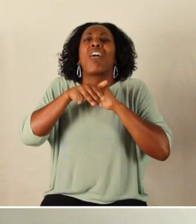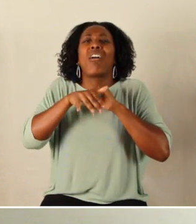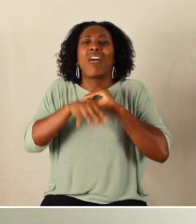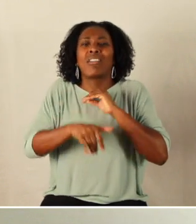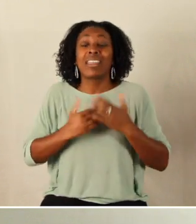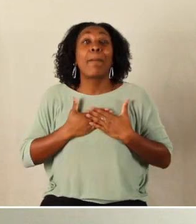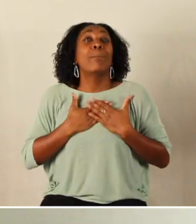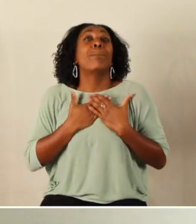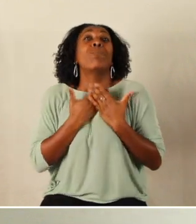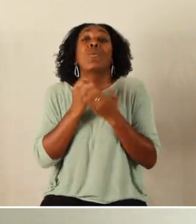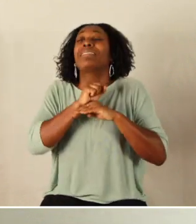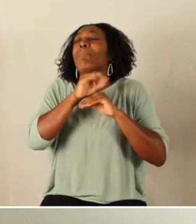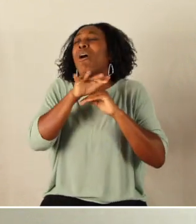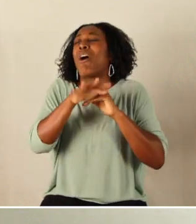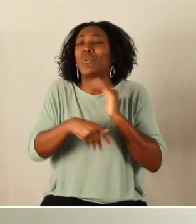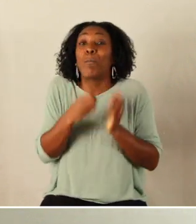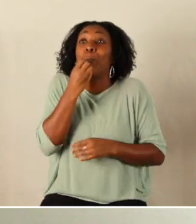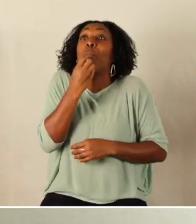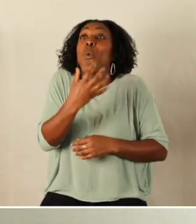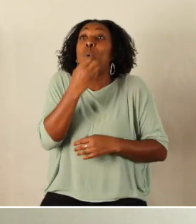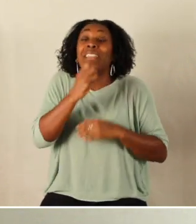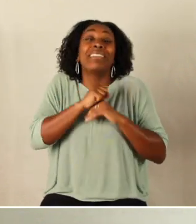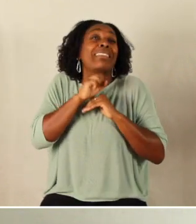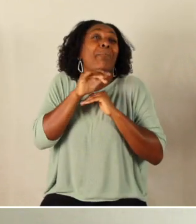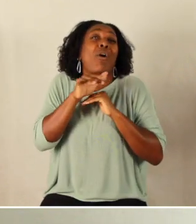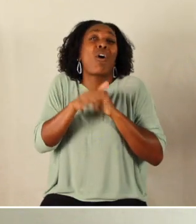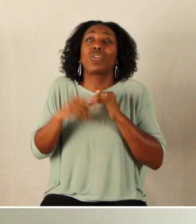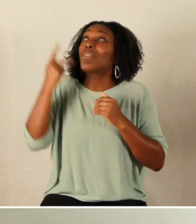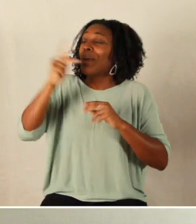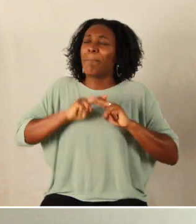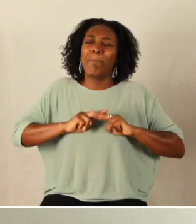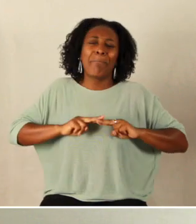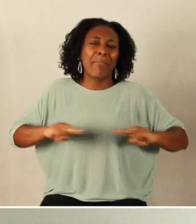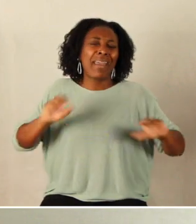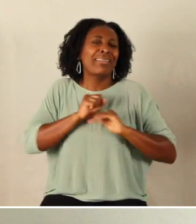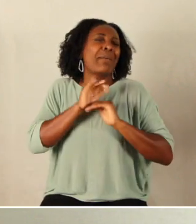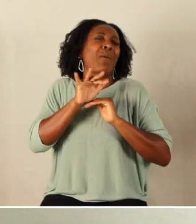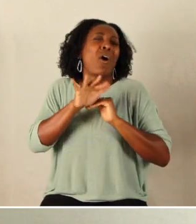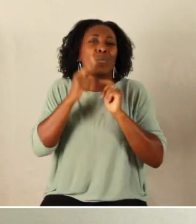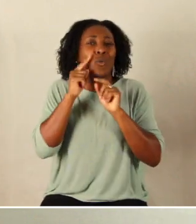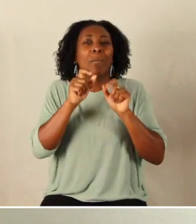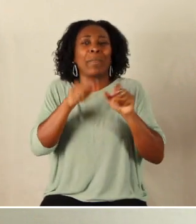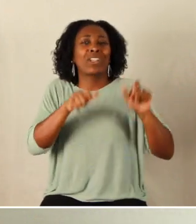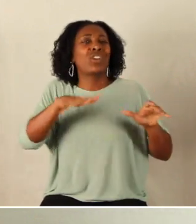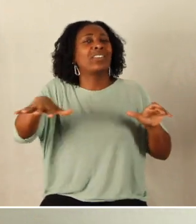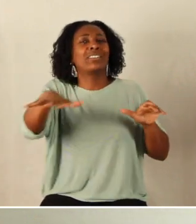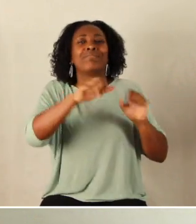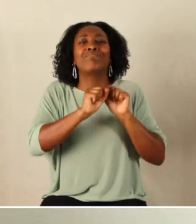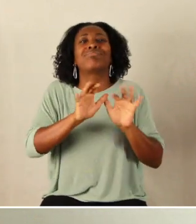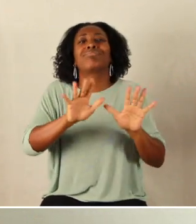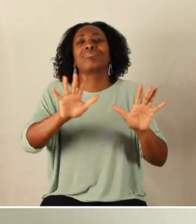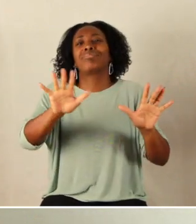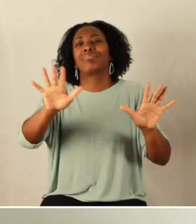déborde d'amour, que je déborde de bonté, que je déborde de ta paix Seigneur, sur tous ceux qui m'entourent, parce que je sais que je ne suis pas là